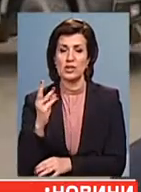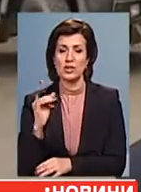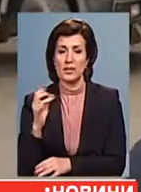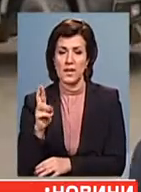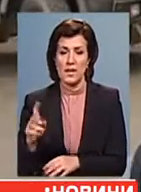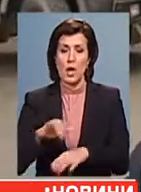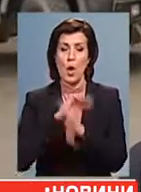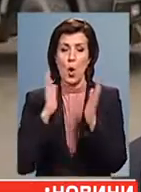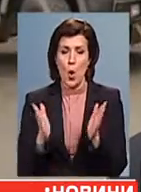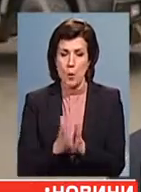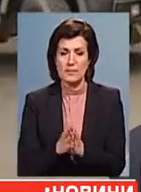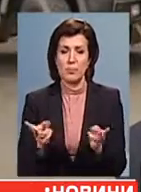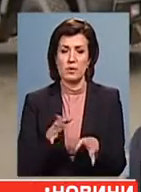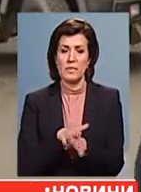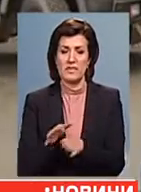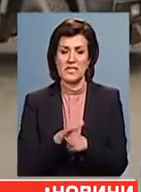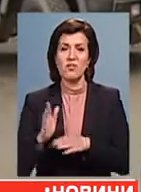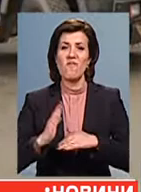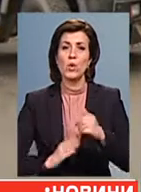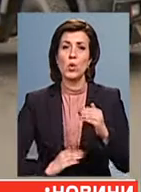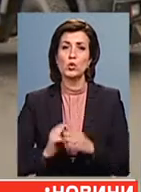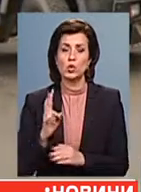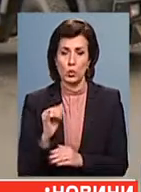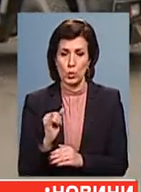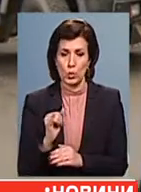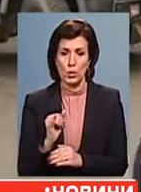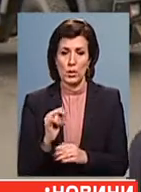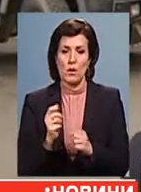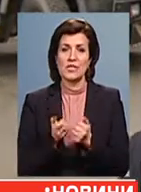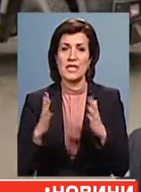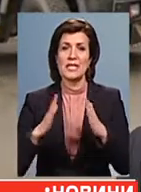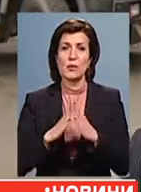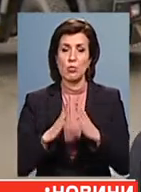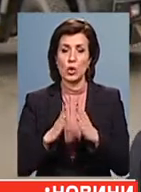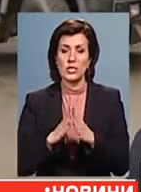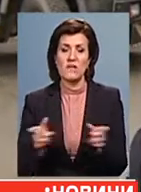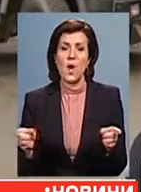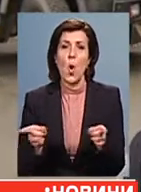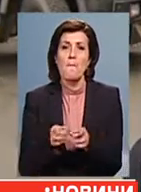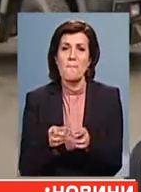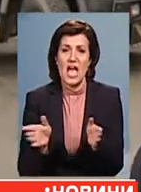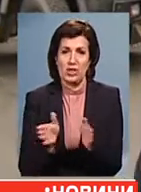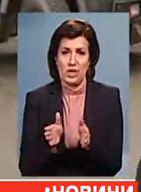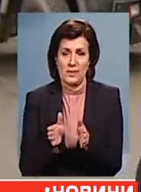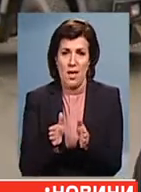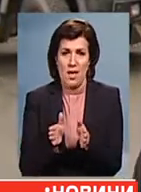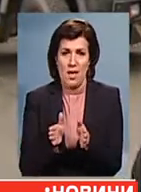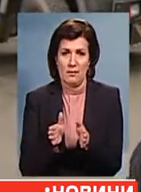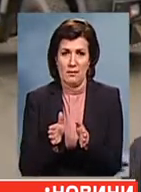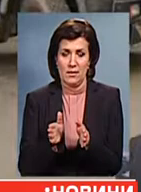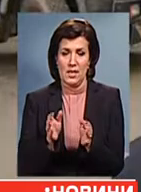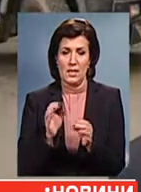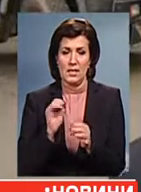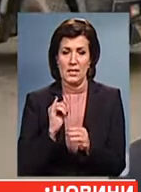Основний обсяг потрібно здійснювати вручно, оскільки будівля досить обмежена в просторі і